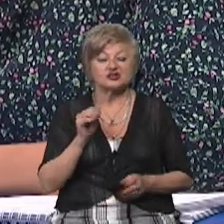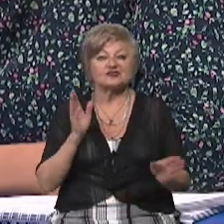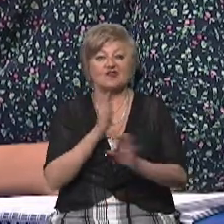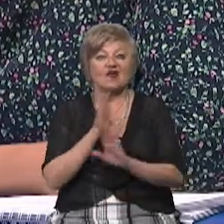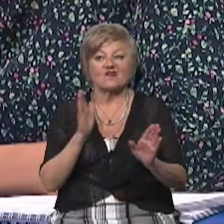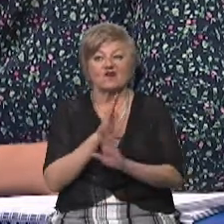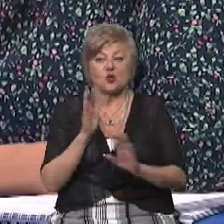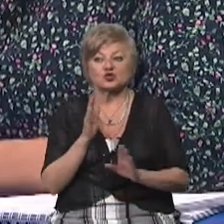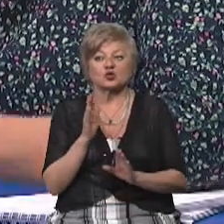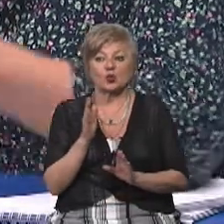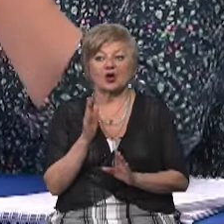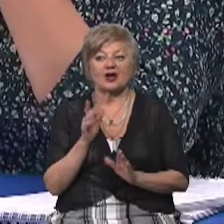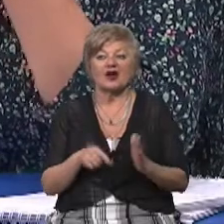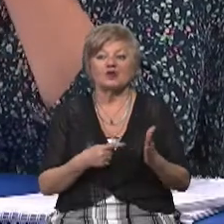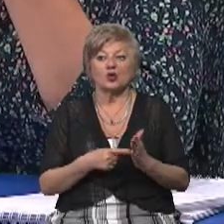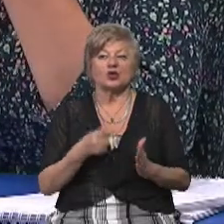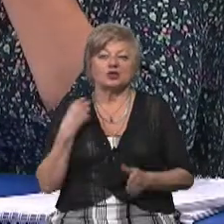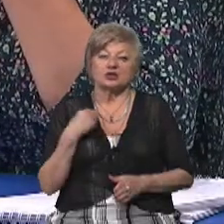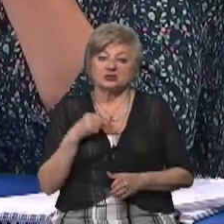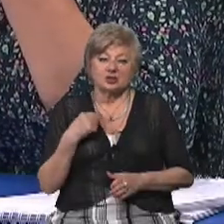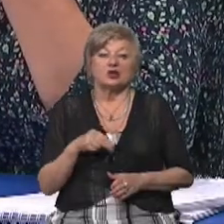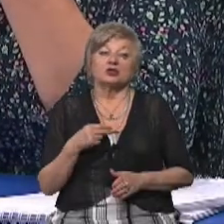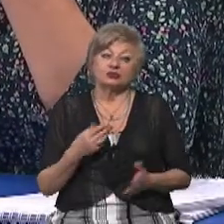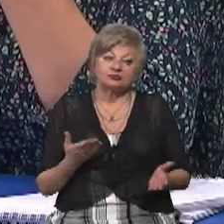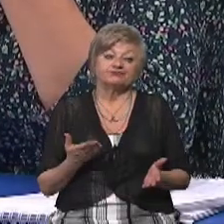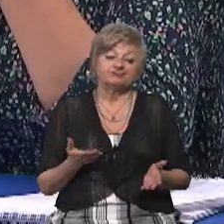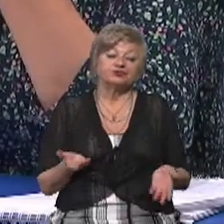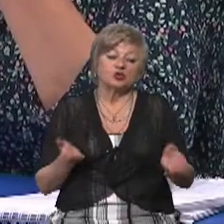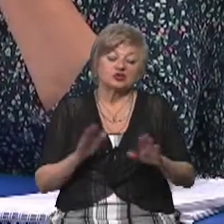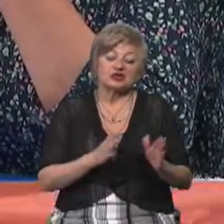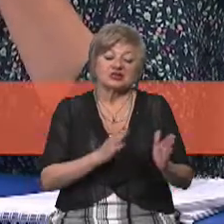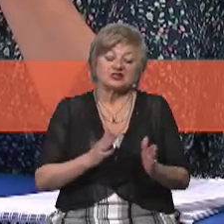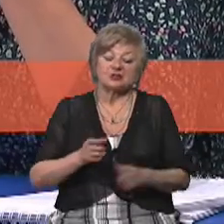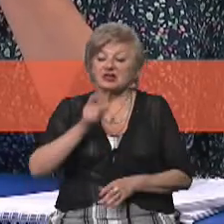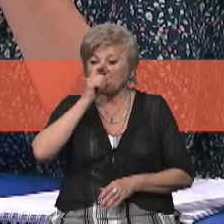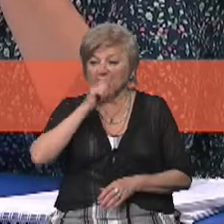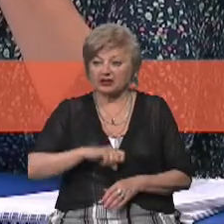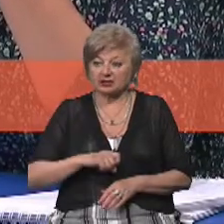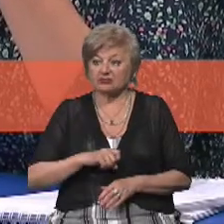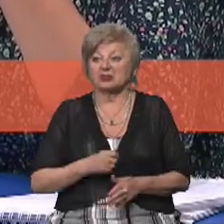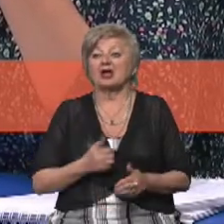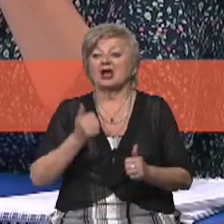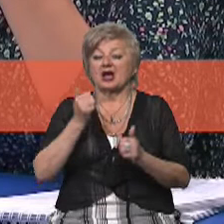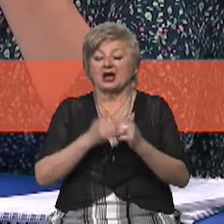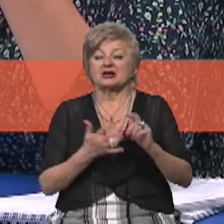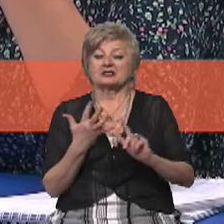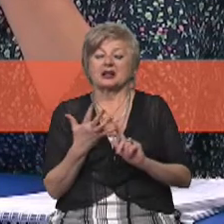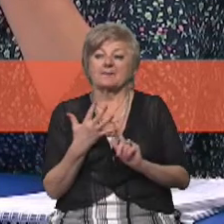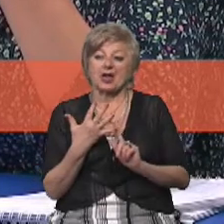воздуха в городе Запорожье остается стабильно плохим. Ну, где-то каждое пятое